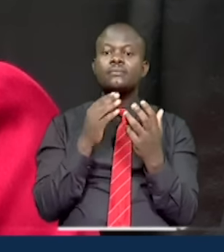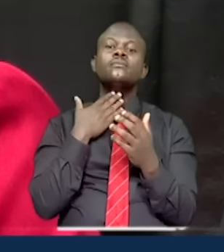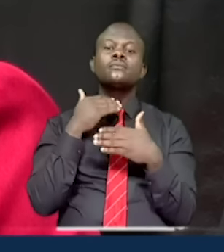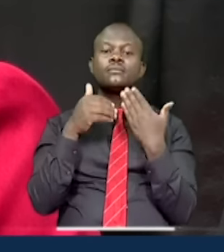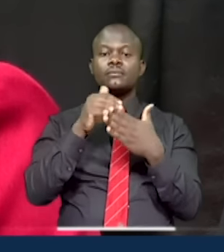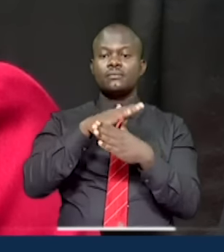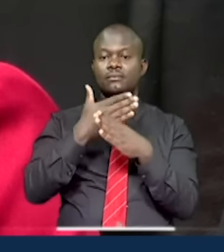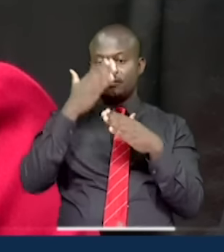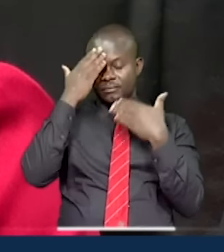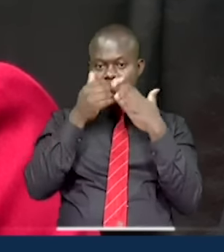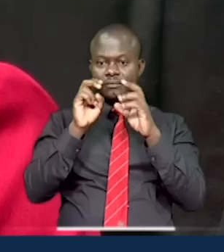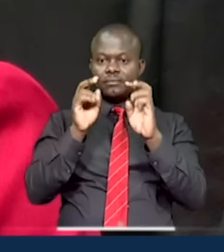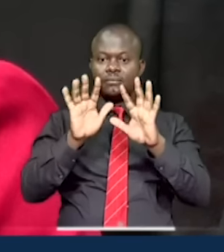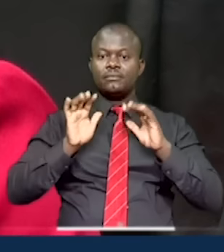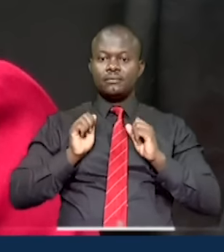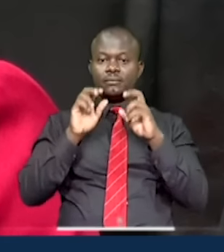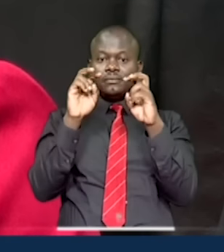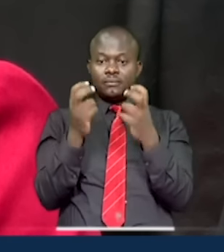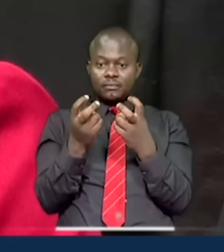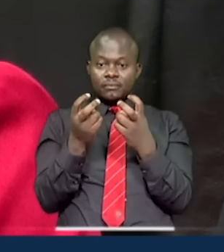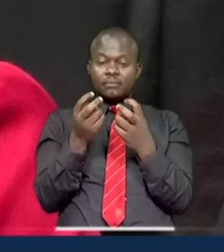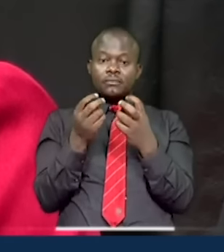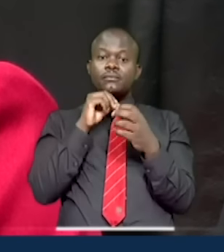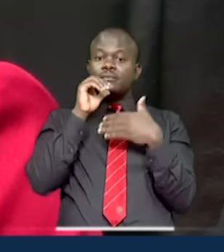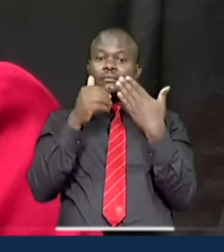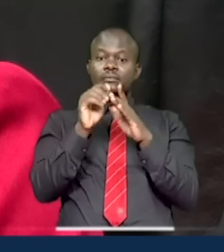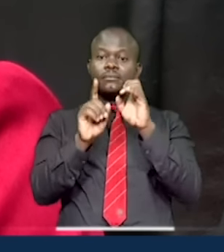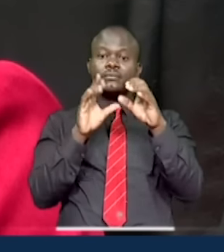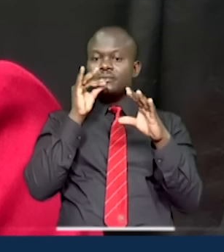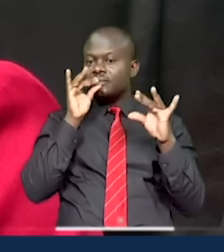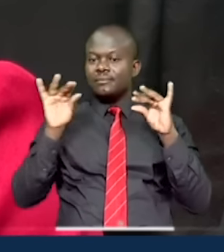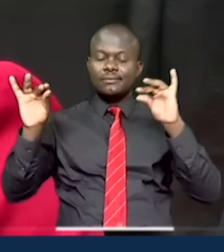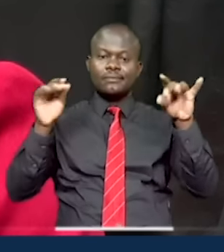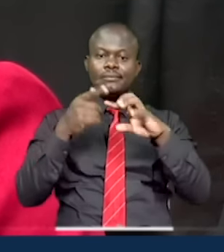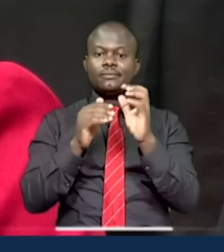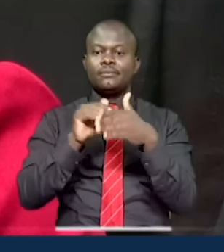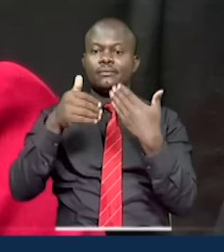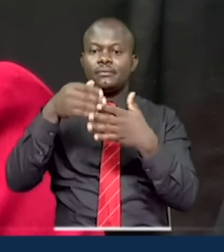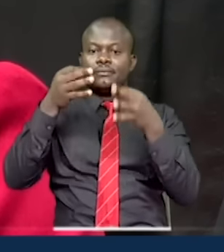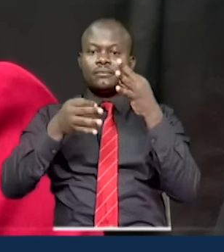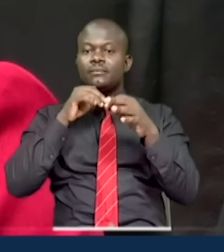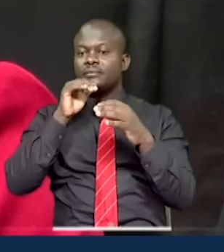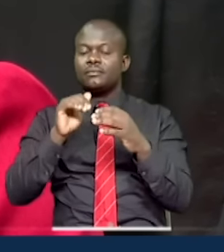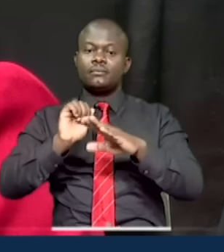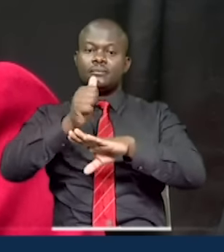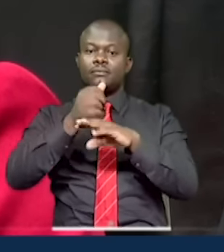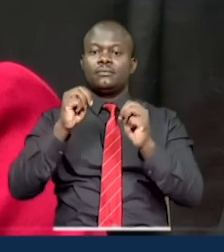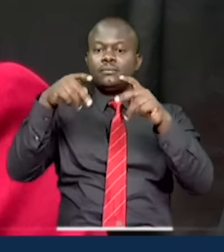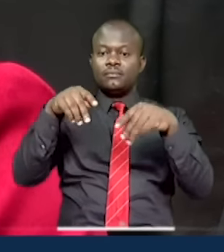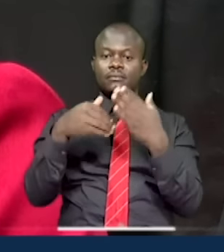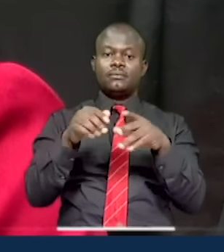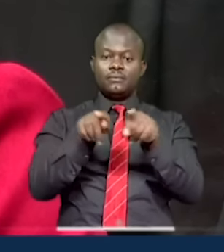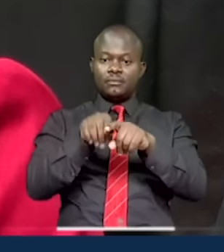kugabana kugira ngo hirindwe ko donc hatazabaza spekulasiyo nanone umucamanza ataba nk'umushingamategeko ame